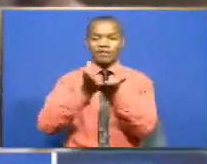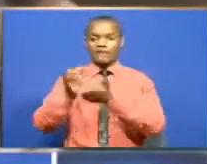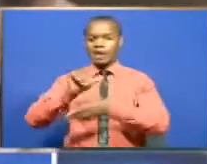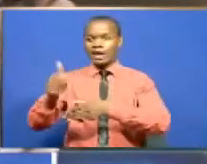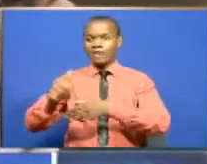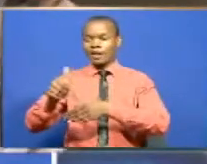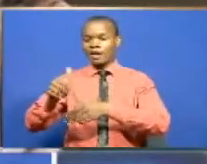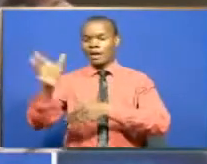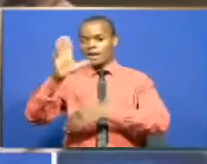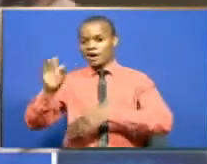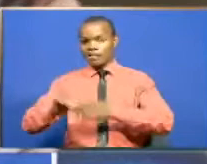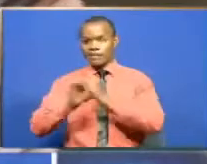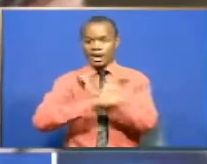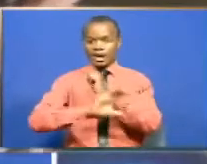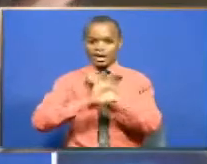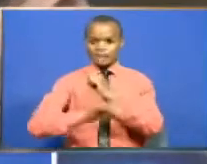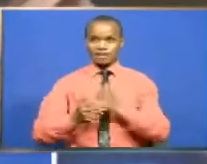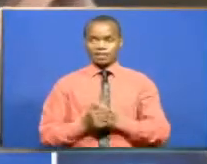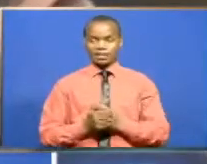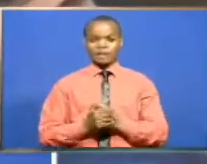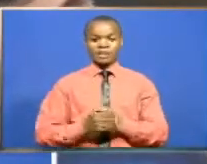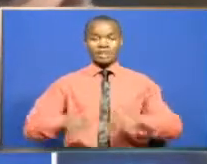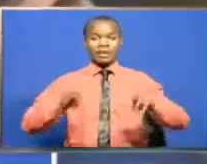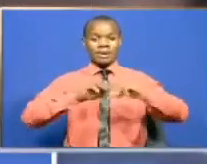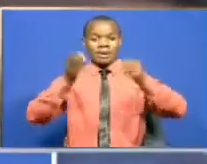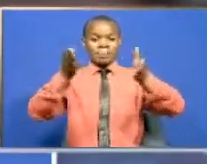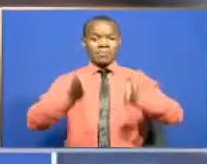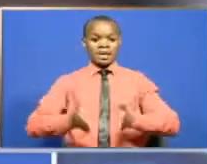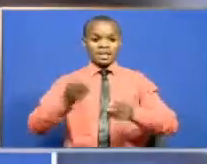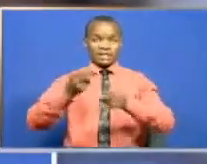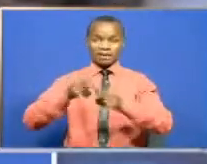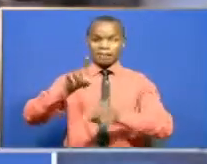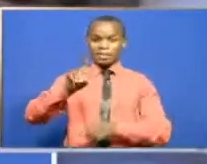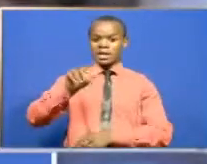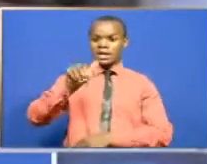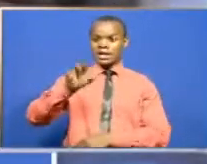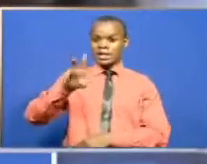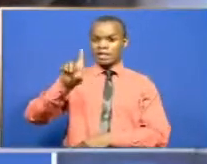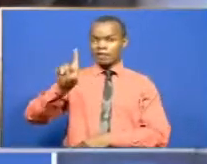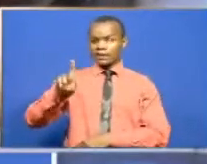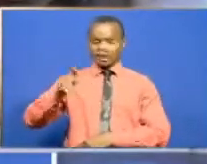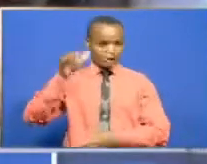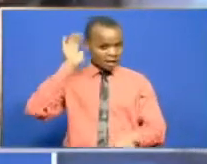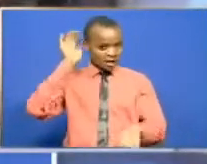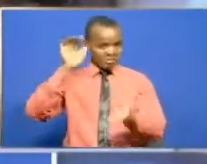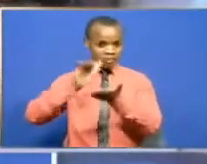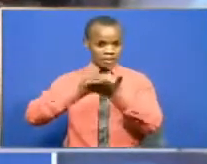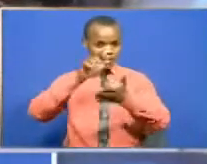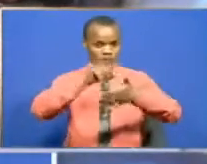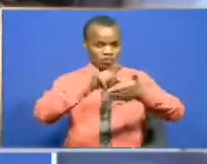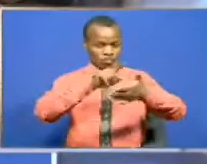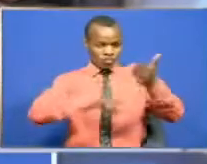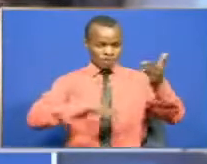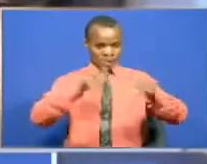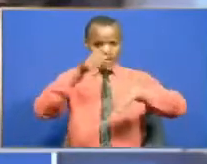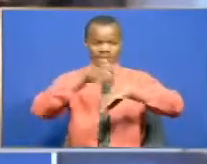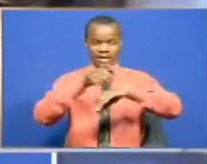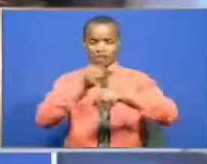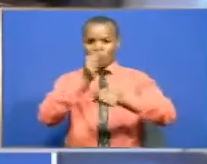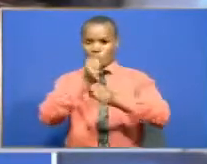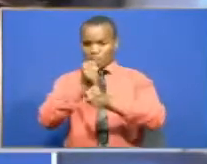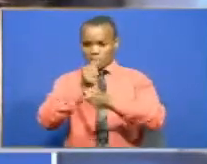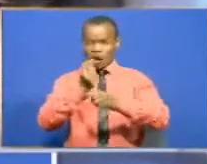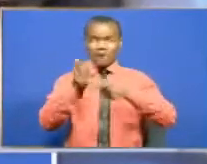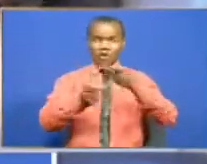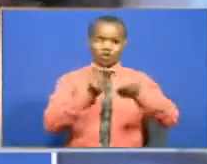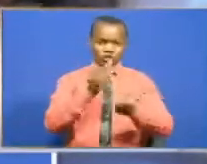Afrika. Meneja wa benki ya Access humu nchini David Daluko anaamini kuwa utekelezaji shughuli zake humu nchini pia kitaipa